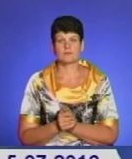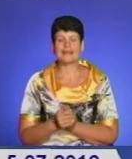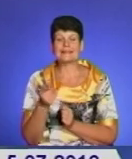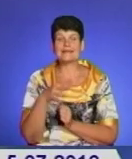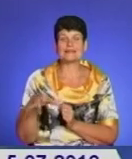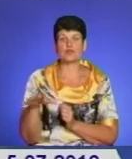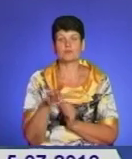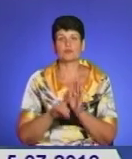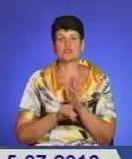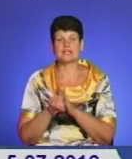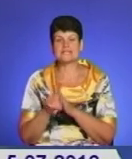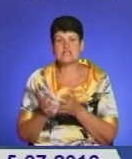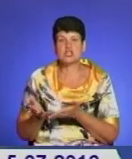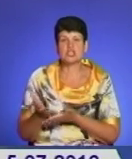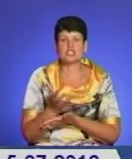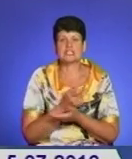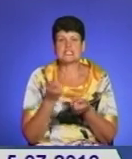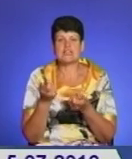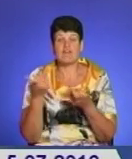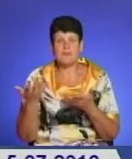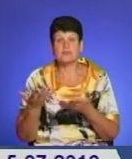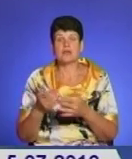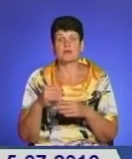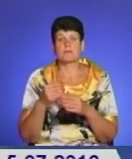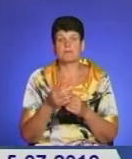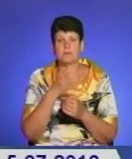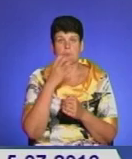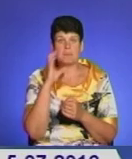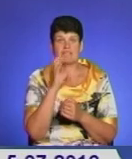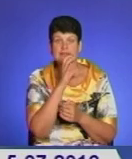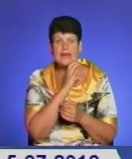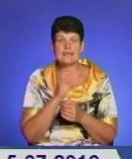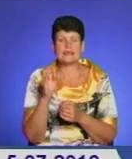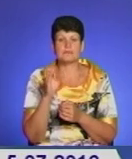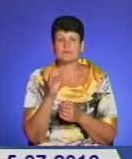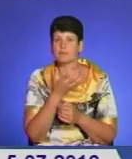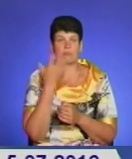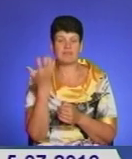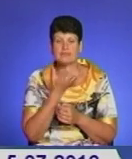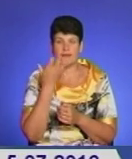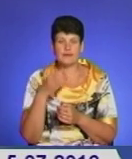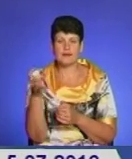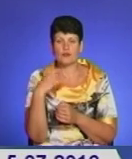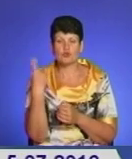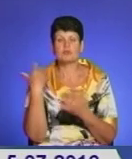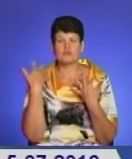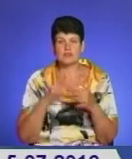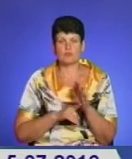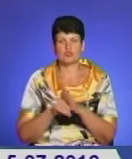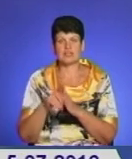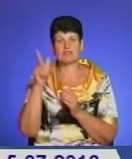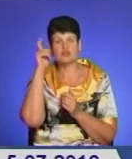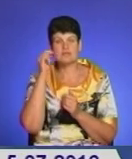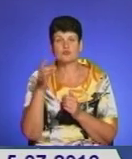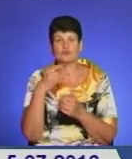На Тернопільщині стартувала жнива ранніх зернових. Південні райони області розпочали збір урожаю ще наприкінці червня. На Чортківщині